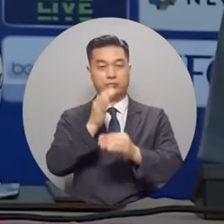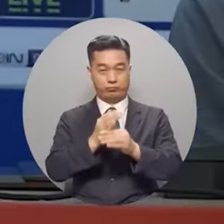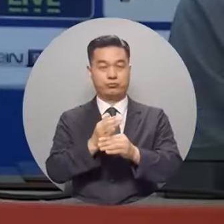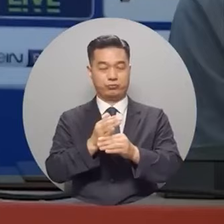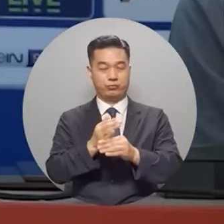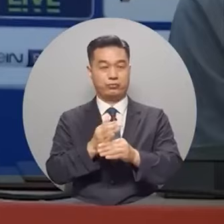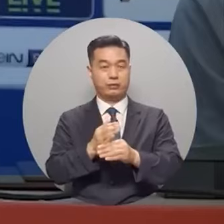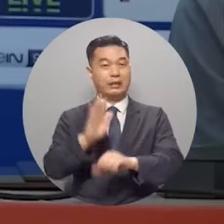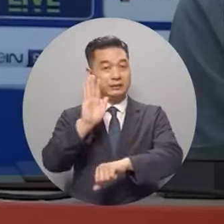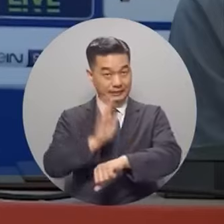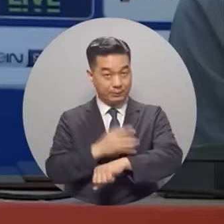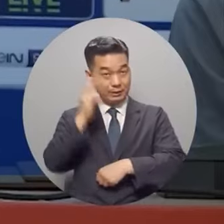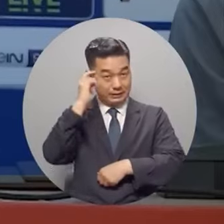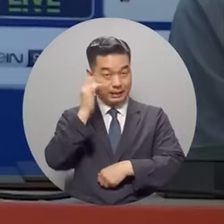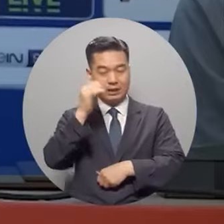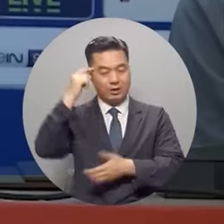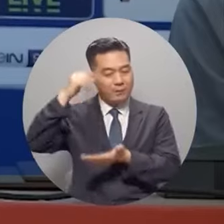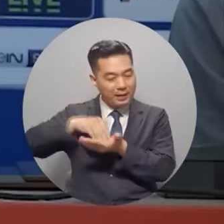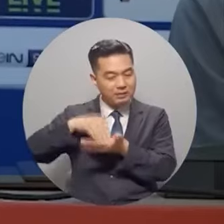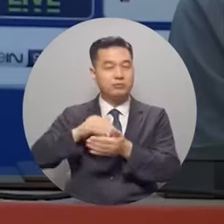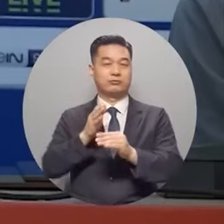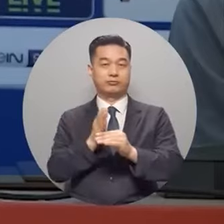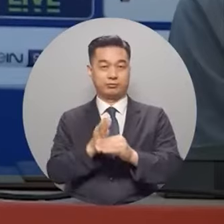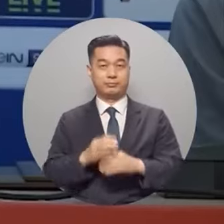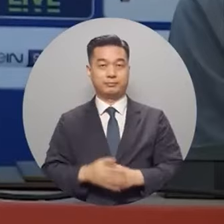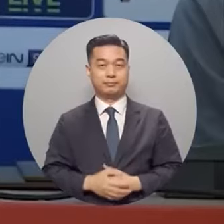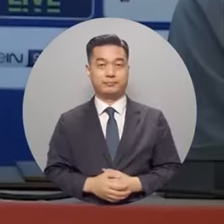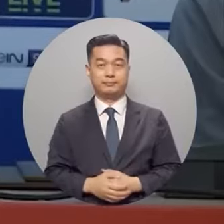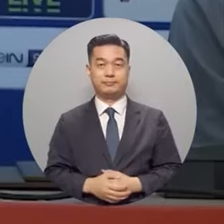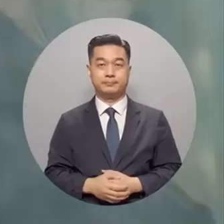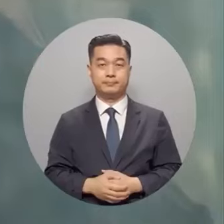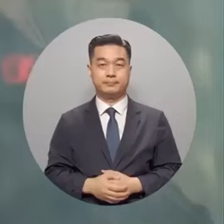하고 있고 잘못했다고 생각하고 반성하고 있습니다. 네.